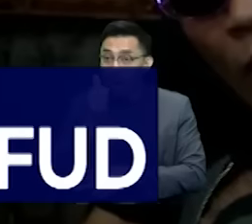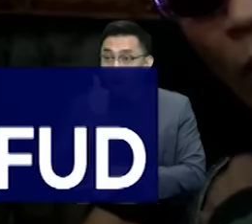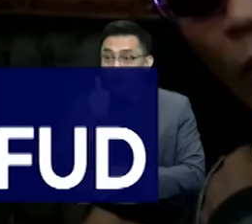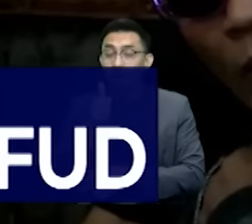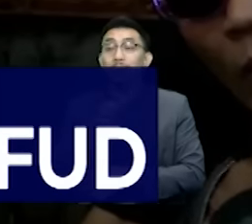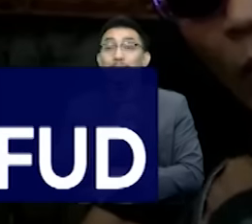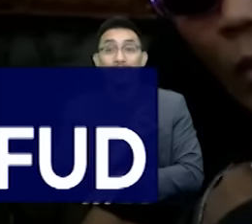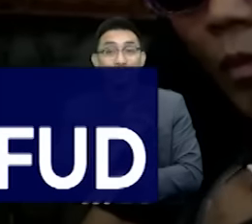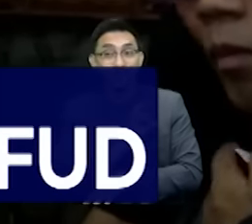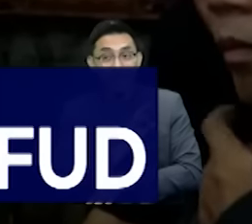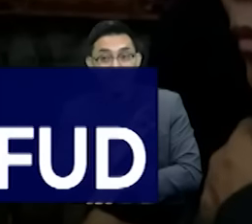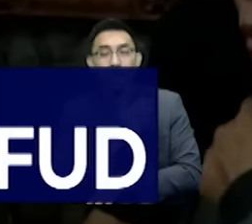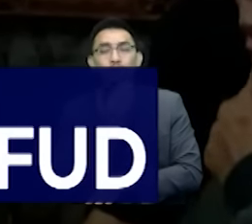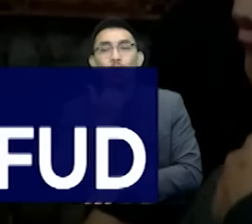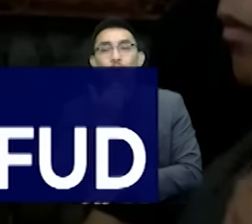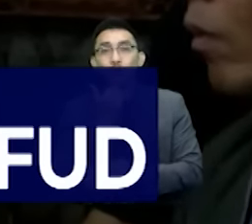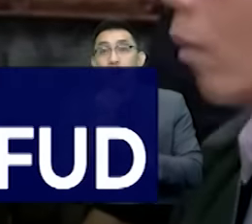dijalankan.